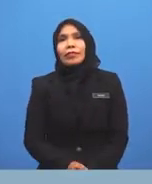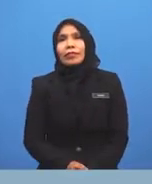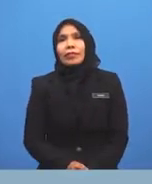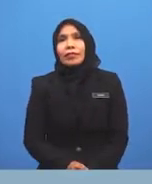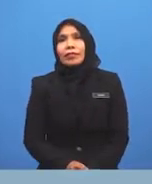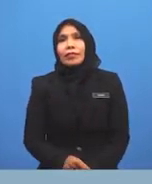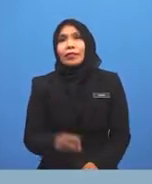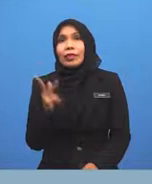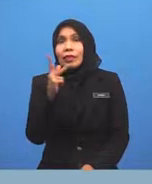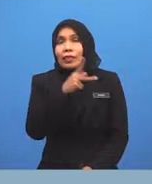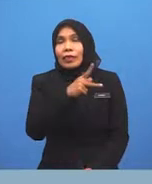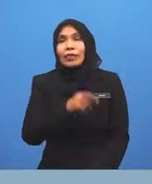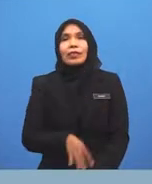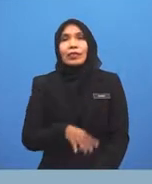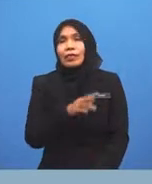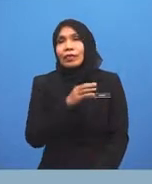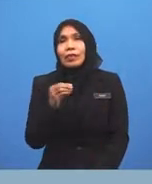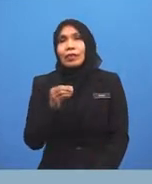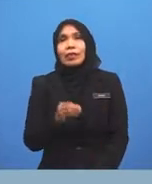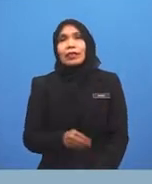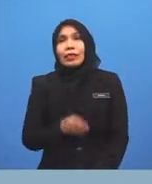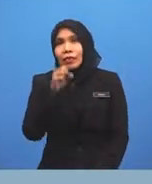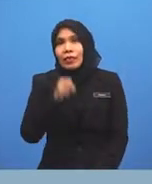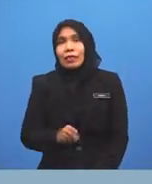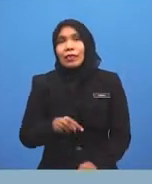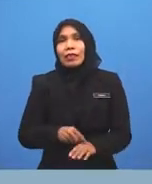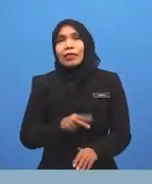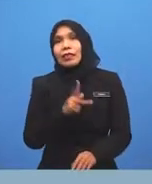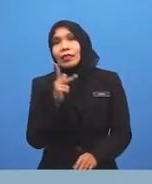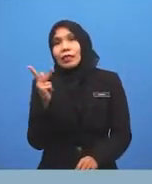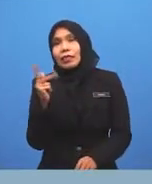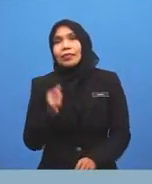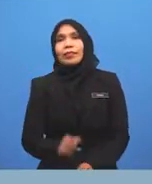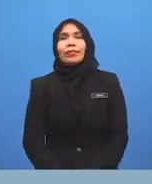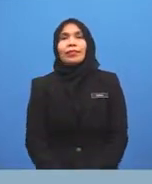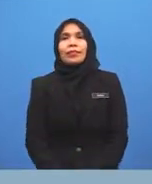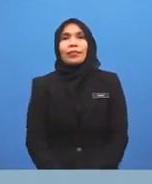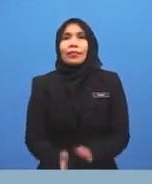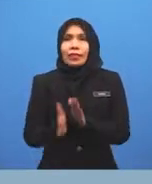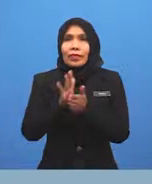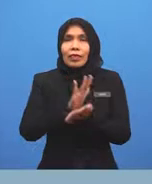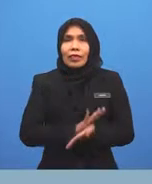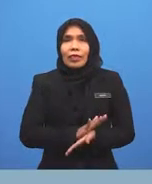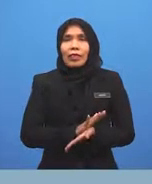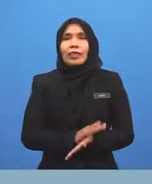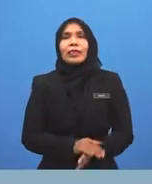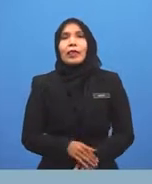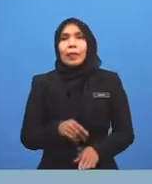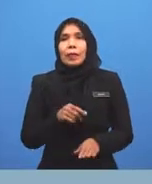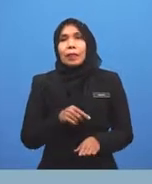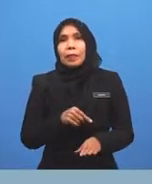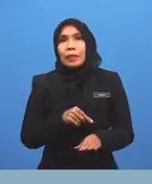kiri dan kutub selatan di sebelah kanan. Jadi, pada petua tangan kanan